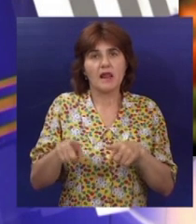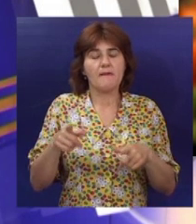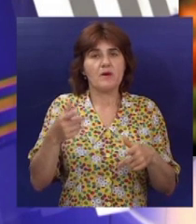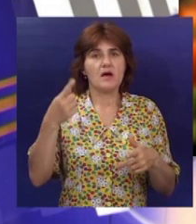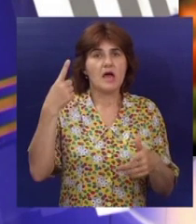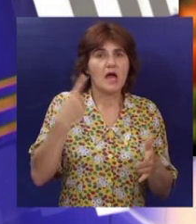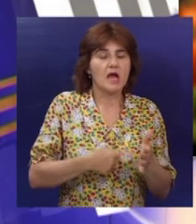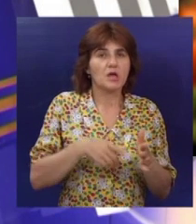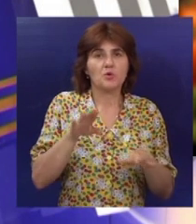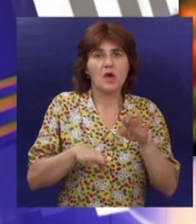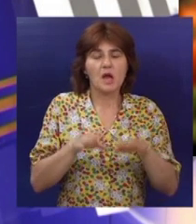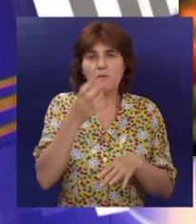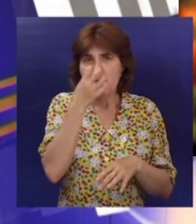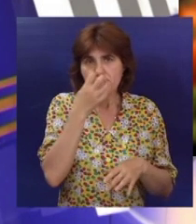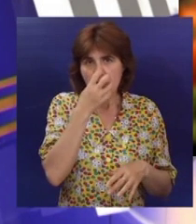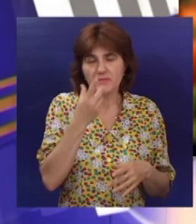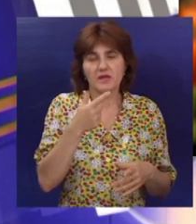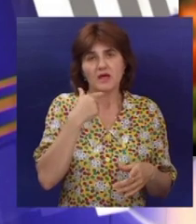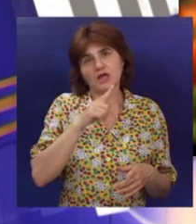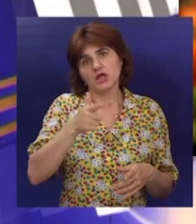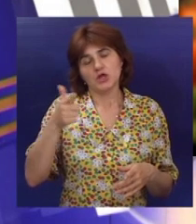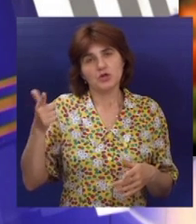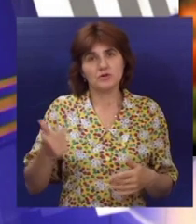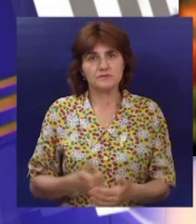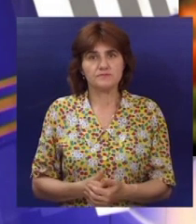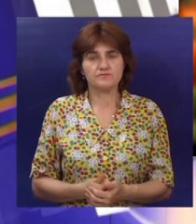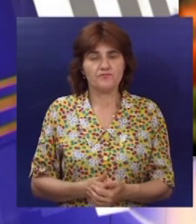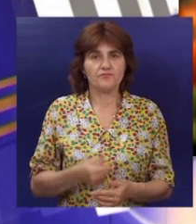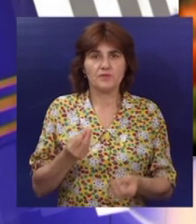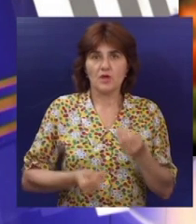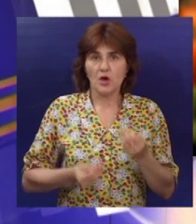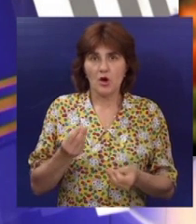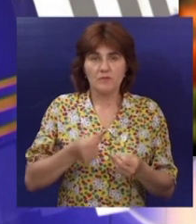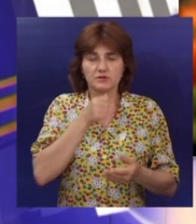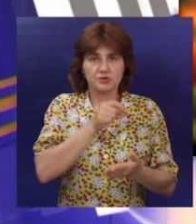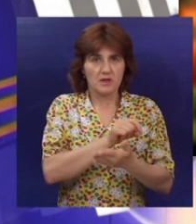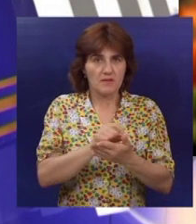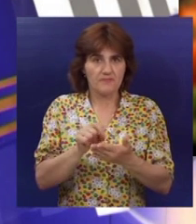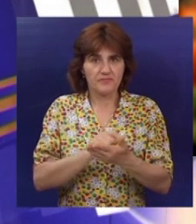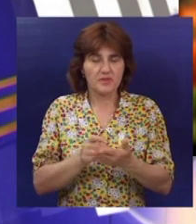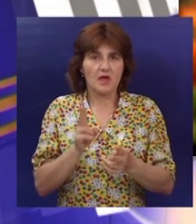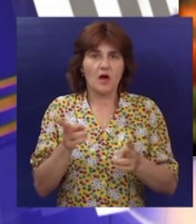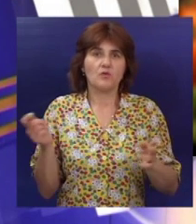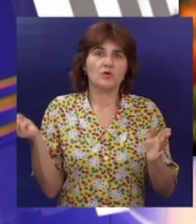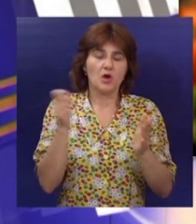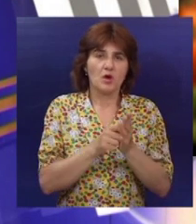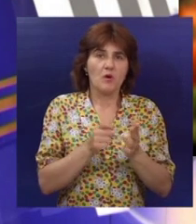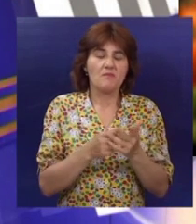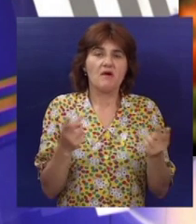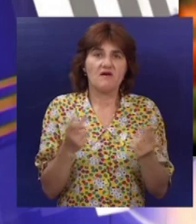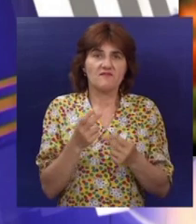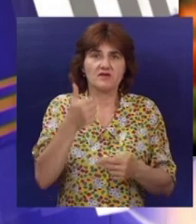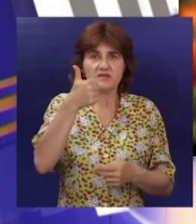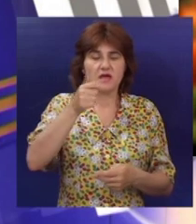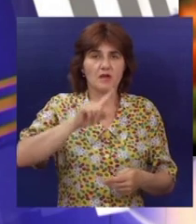oko 1000 kg papriki, paradajza i drugog sezonskog voća i povrća. Predškolska ustanova je raspisala javnu nabavku vrednosti od